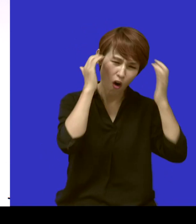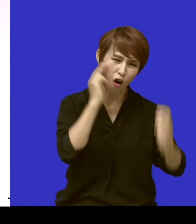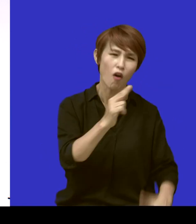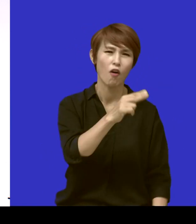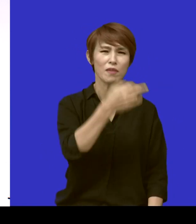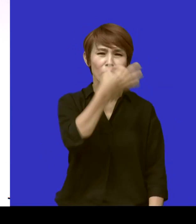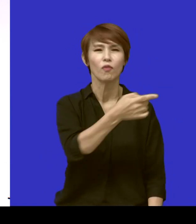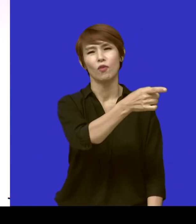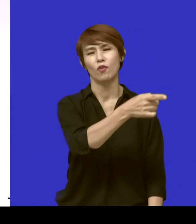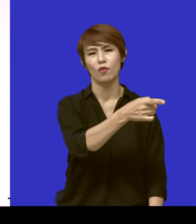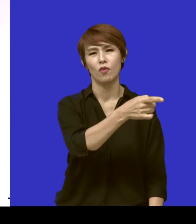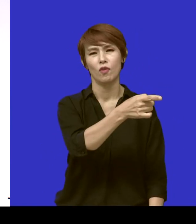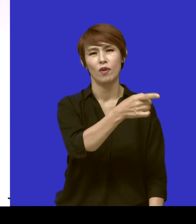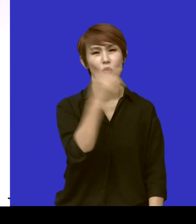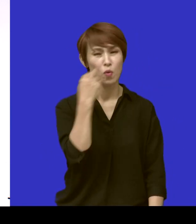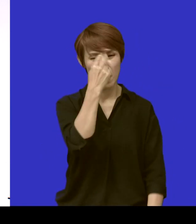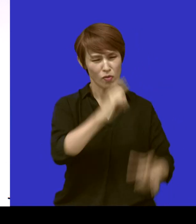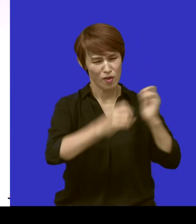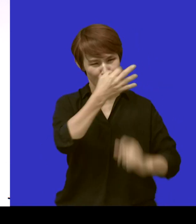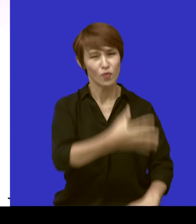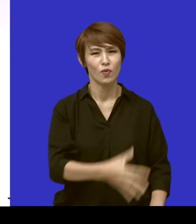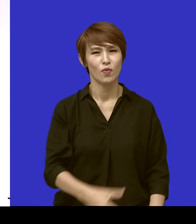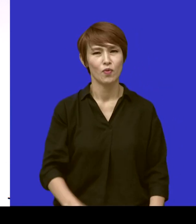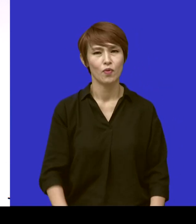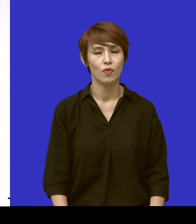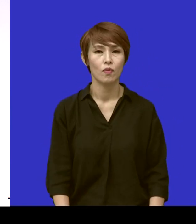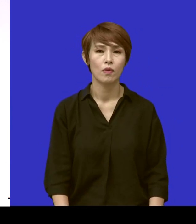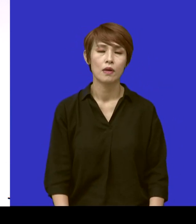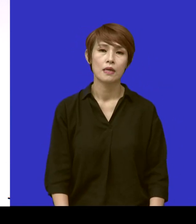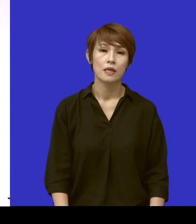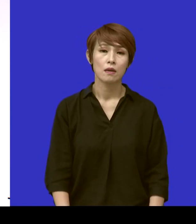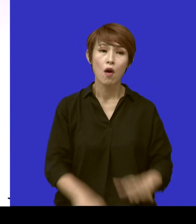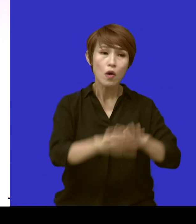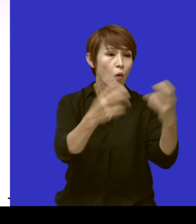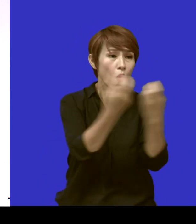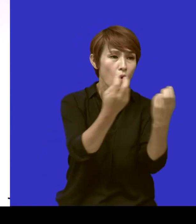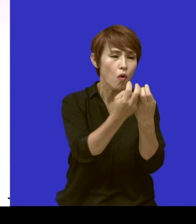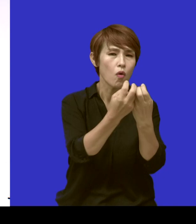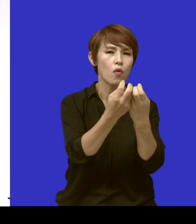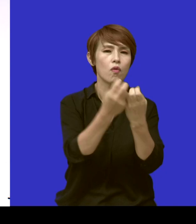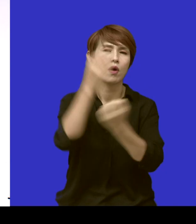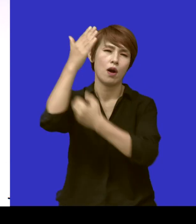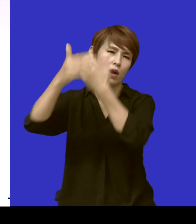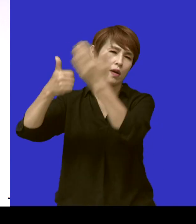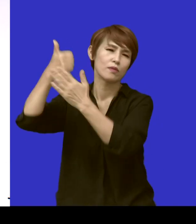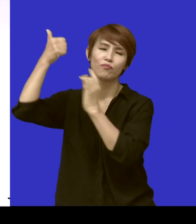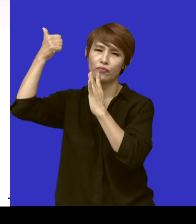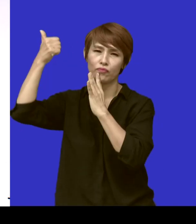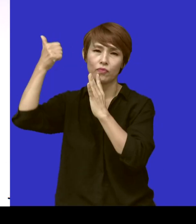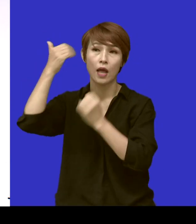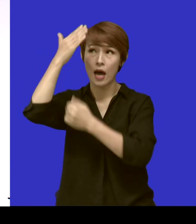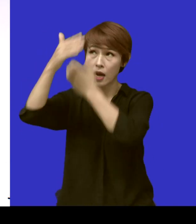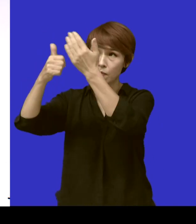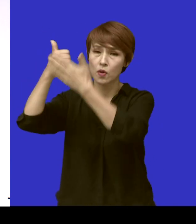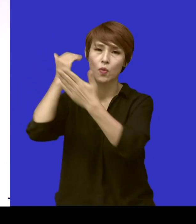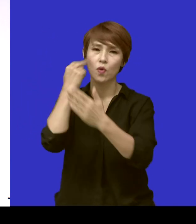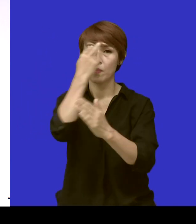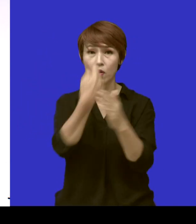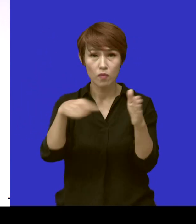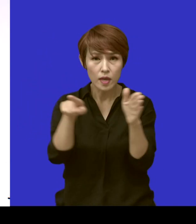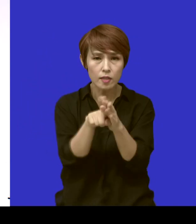그러니까 하나님 밖에는 하나님이 그런데 농맹인들을 위해서 뭔가 계획하고